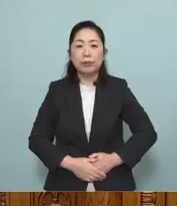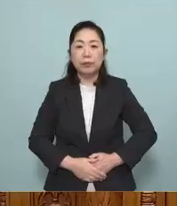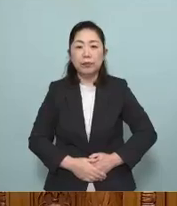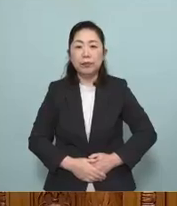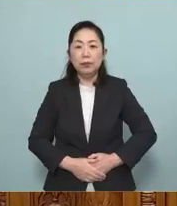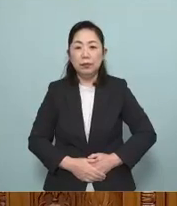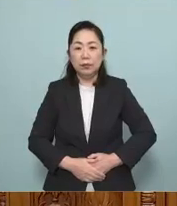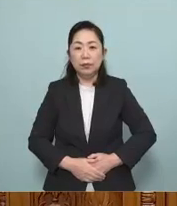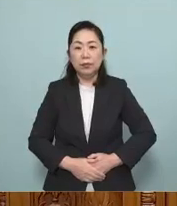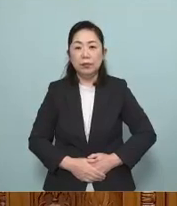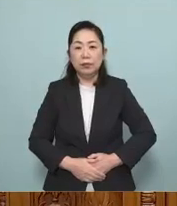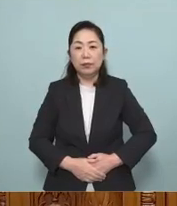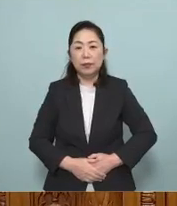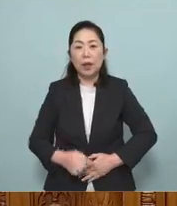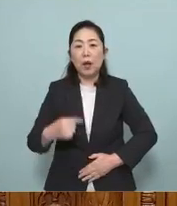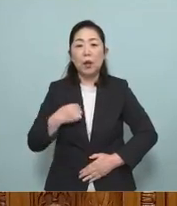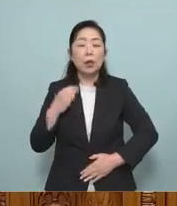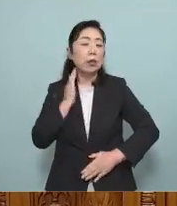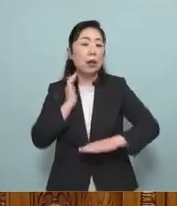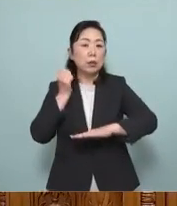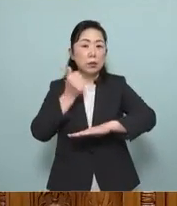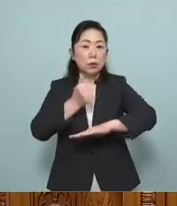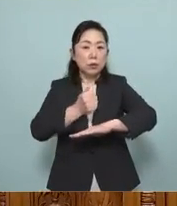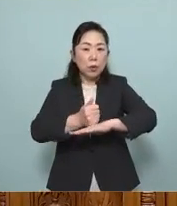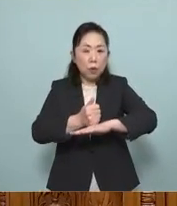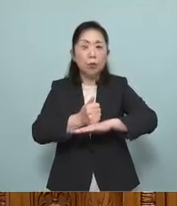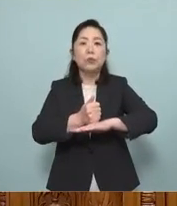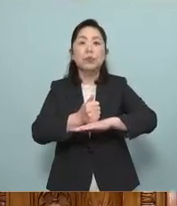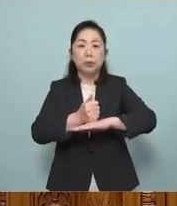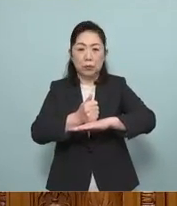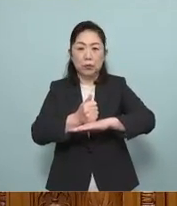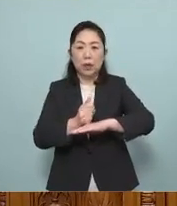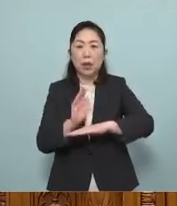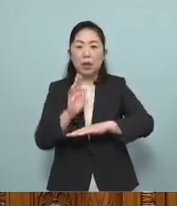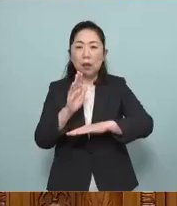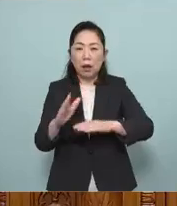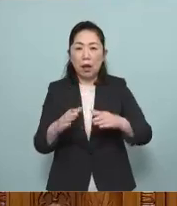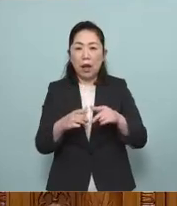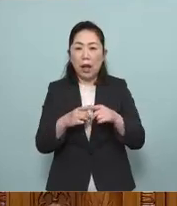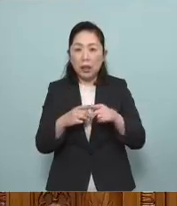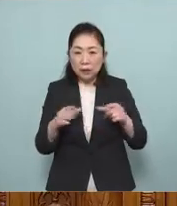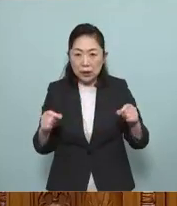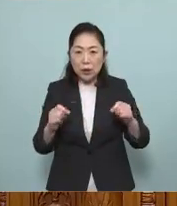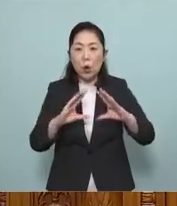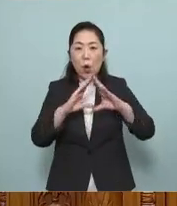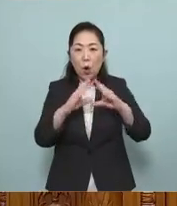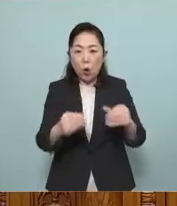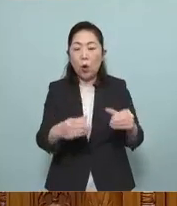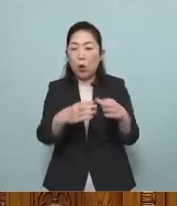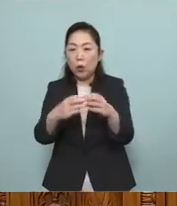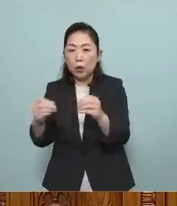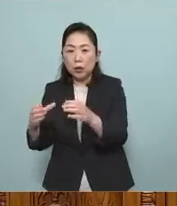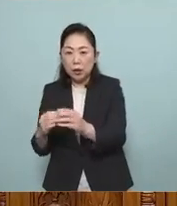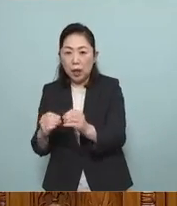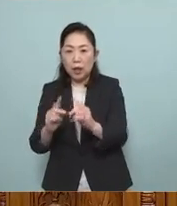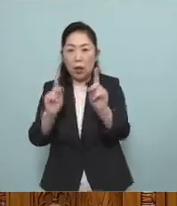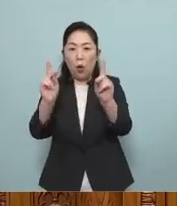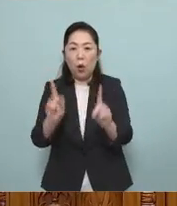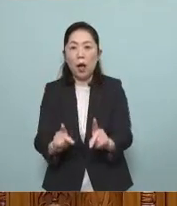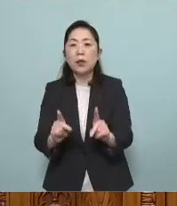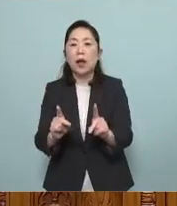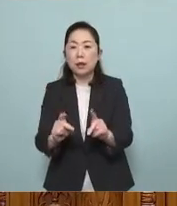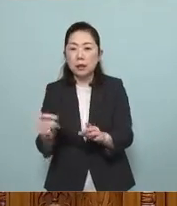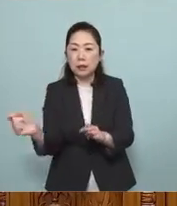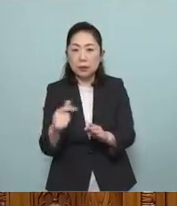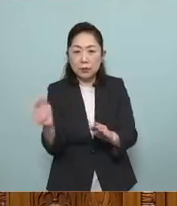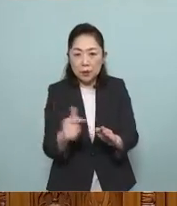内閣総理大臣に就任してから、国内外の山積する課題に、スピード感を持って決断